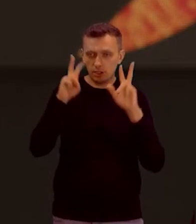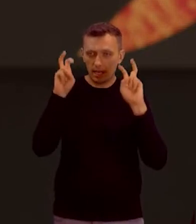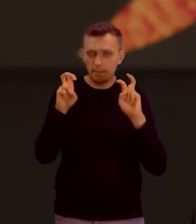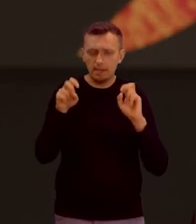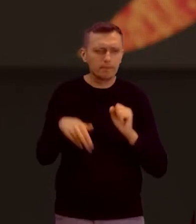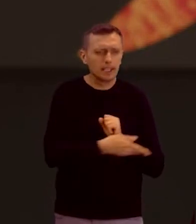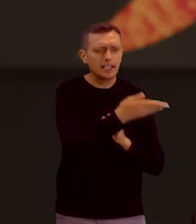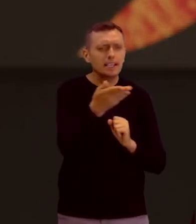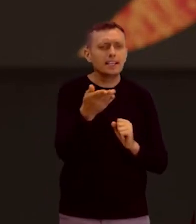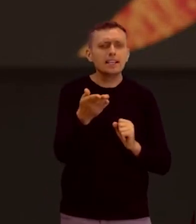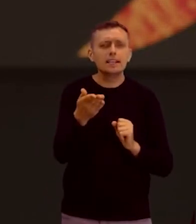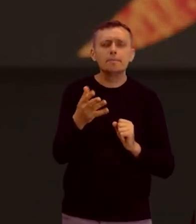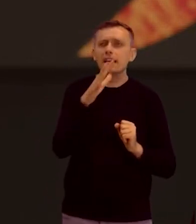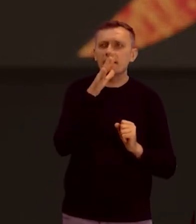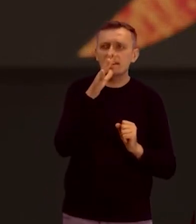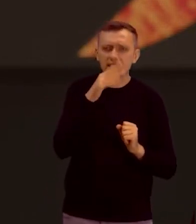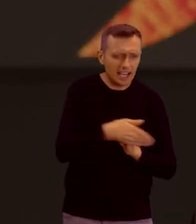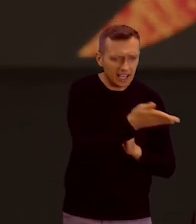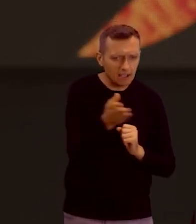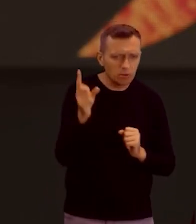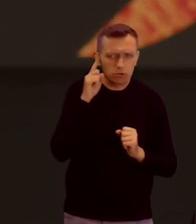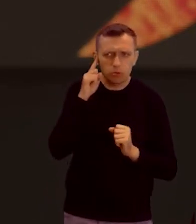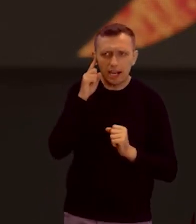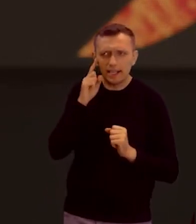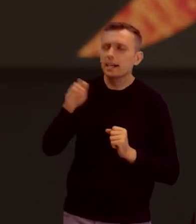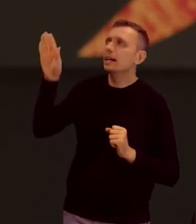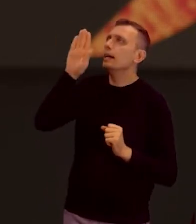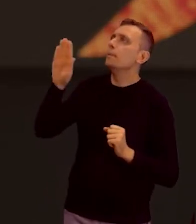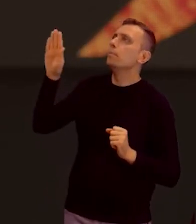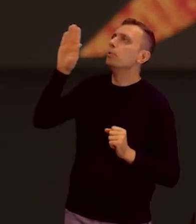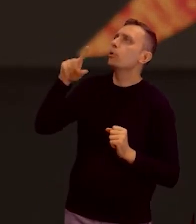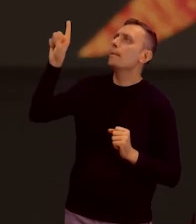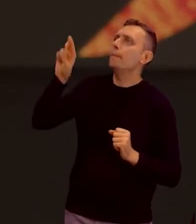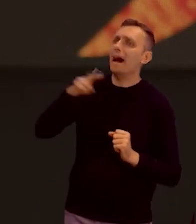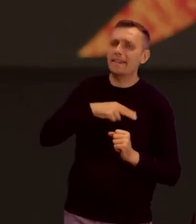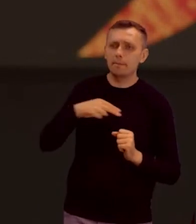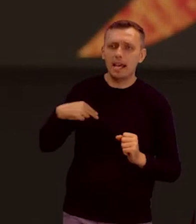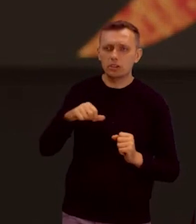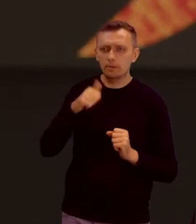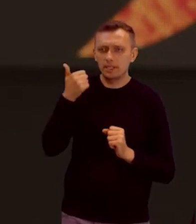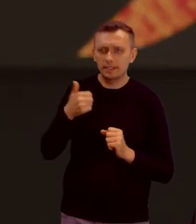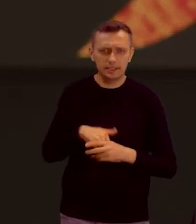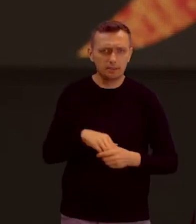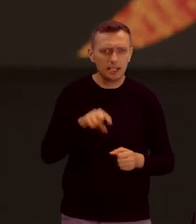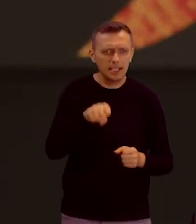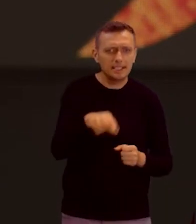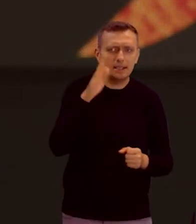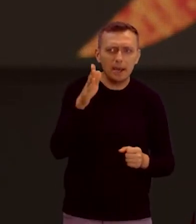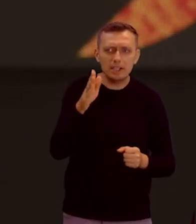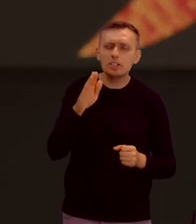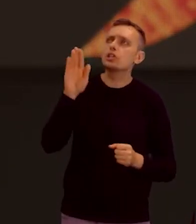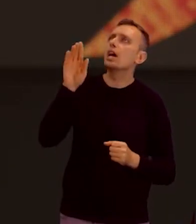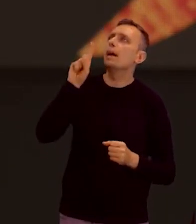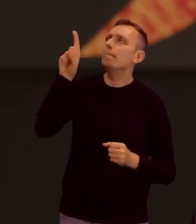naszym Bogiem, Panem jedynym. Będziesz miłował Pana Boga swego z